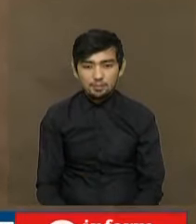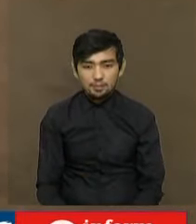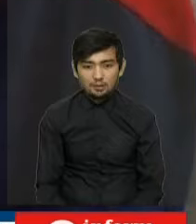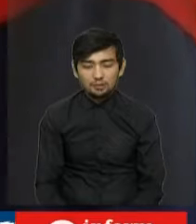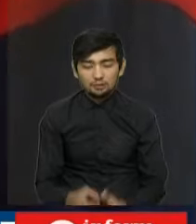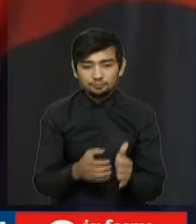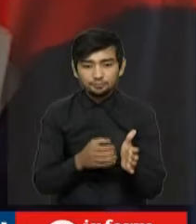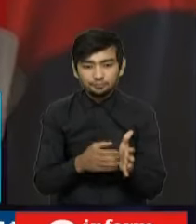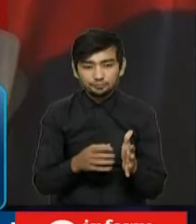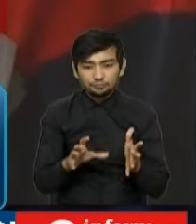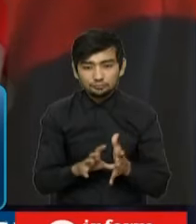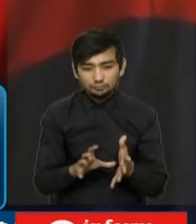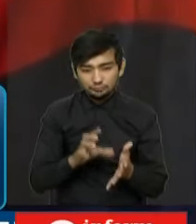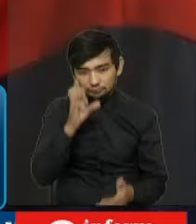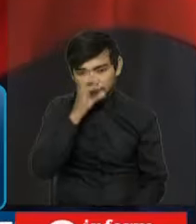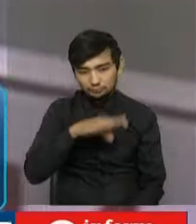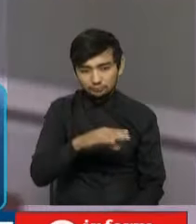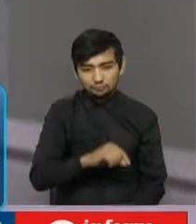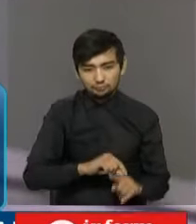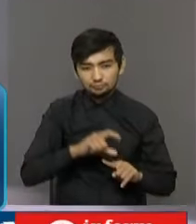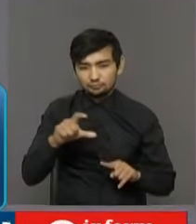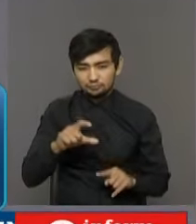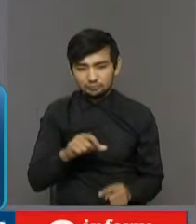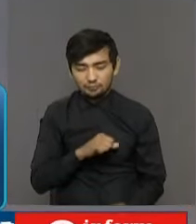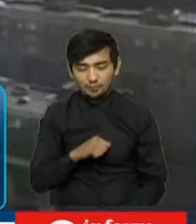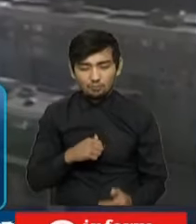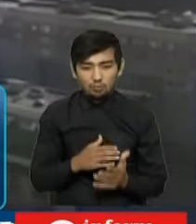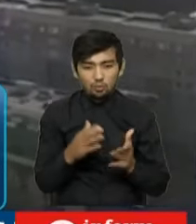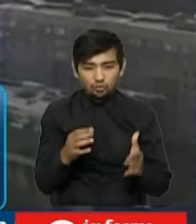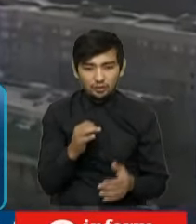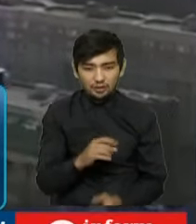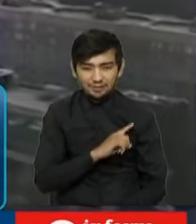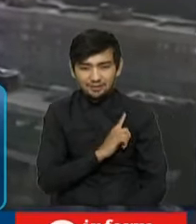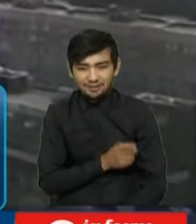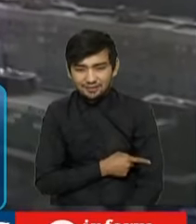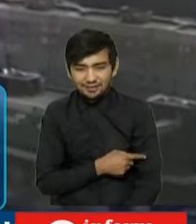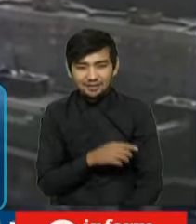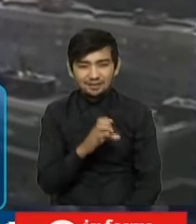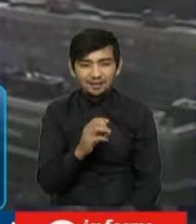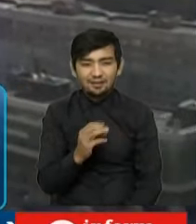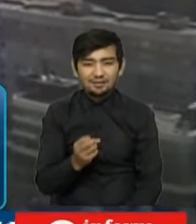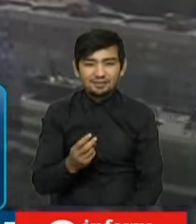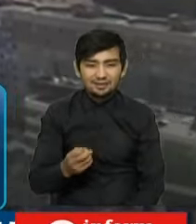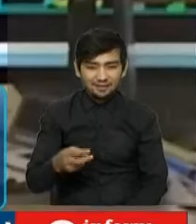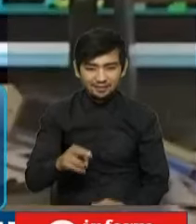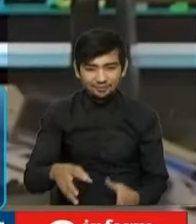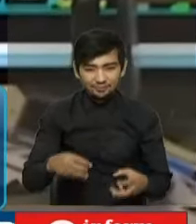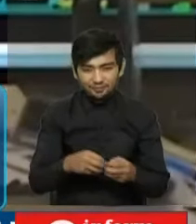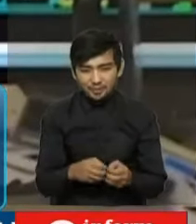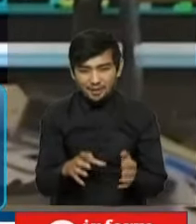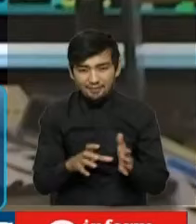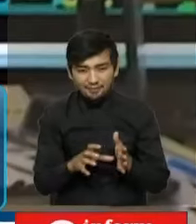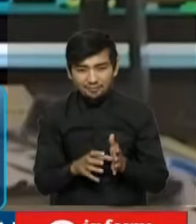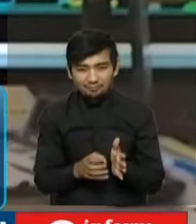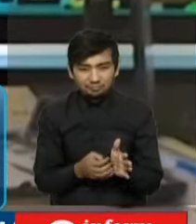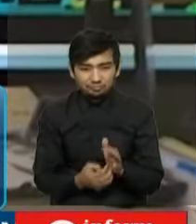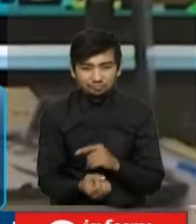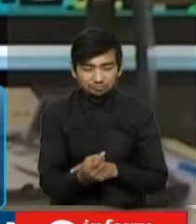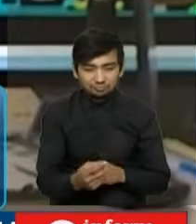Дефицит электроэнергии в стране достиг рекордного показателя. Мощности генерирующих станций для покрытия потребностей в электричестве